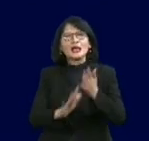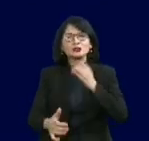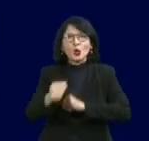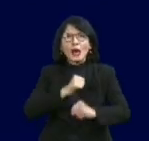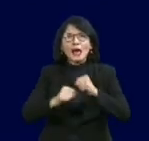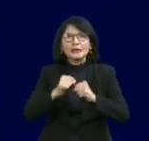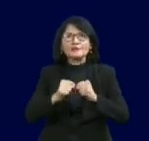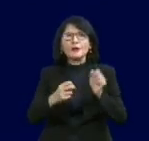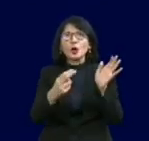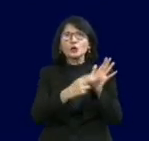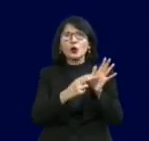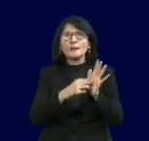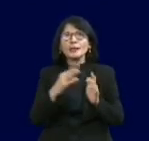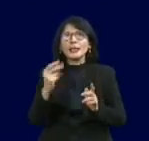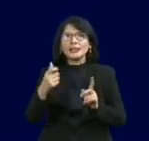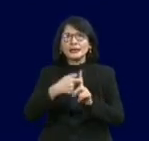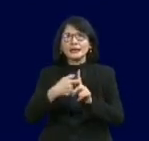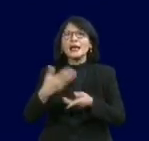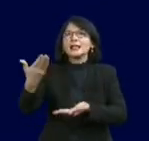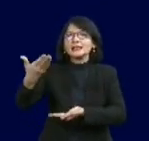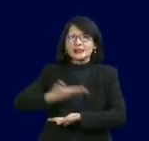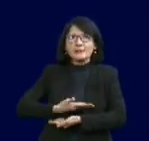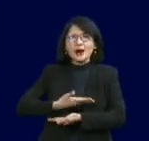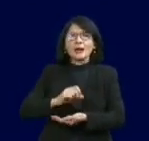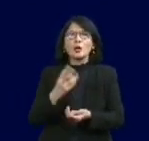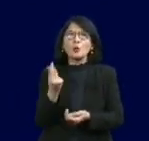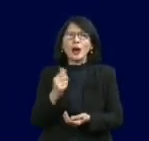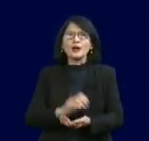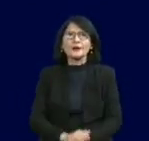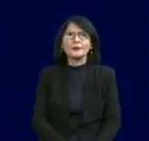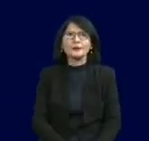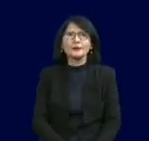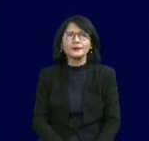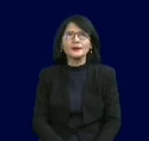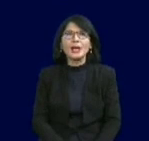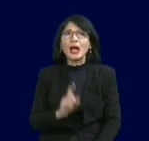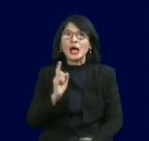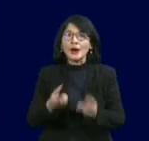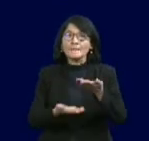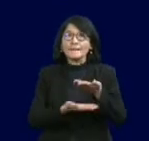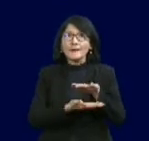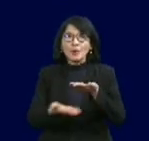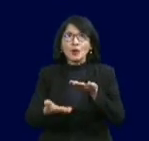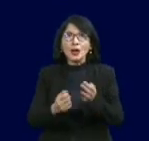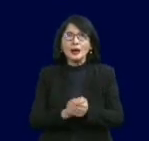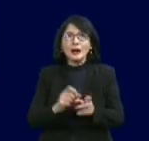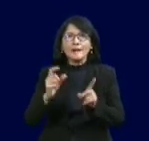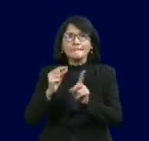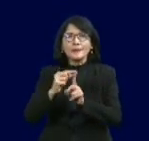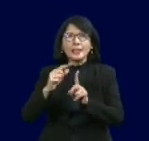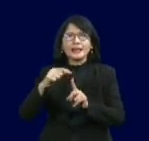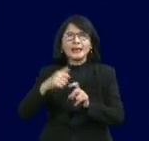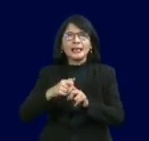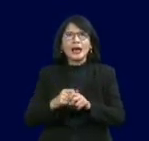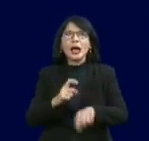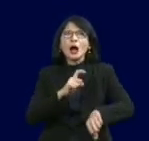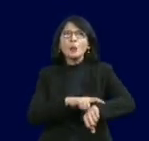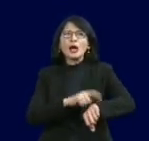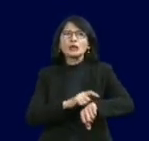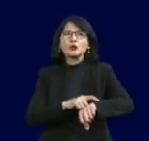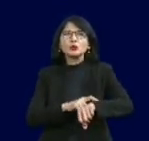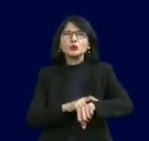langsung menerima BSU tersebut. Ya, PTK membawa dokumen. PTK diberikan waktu untuk mengaktifkan